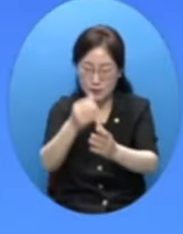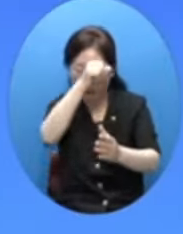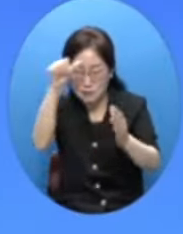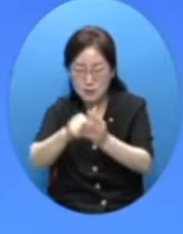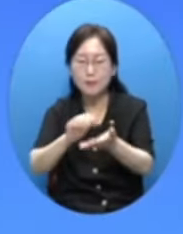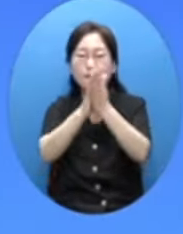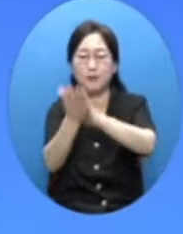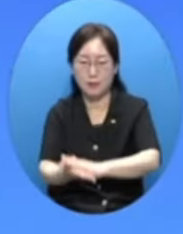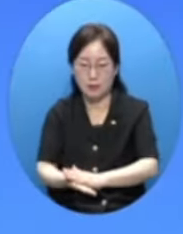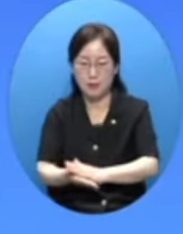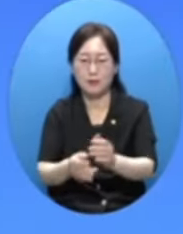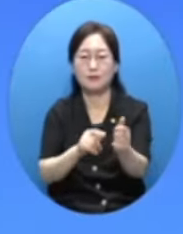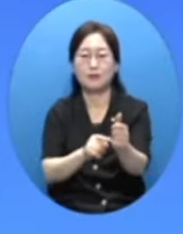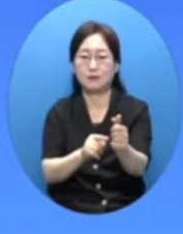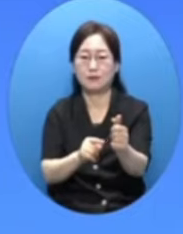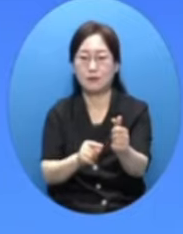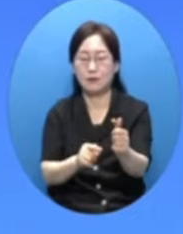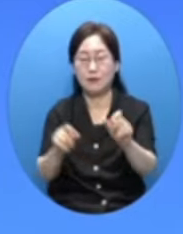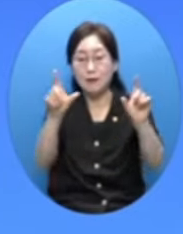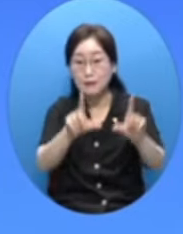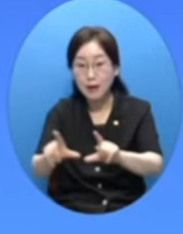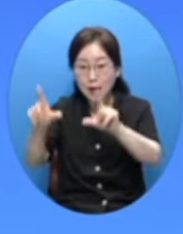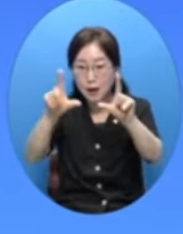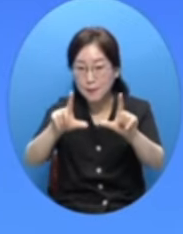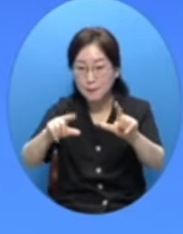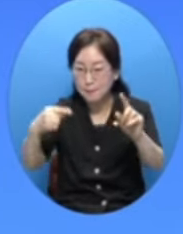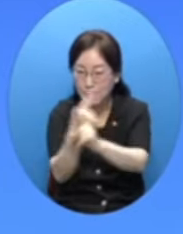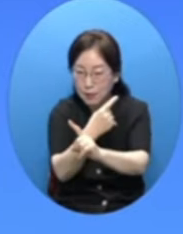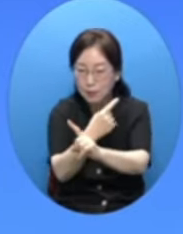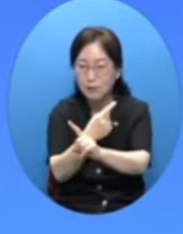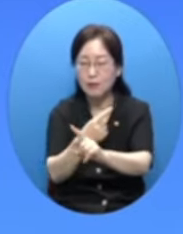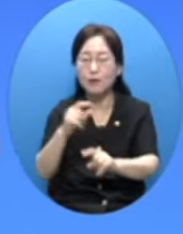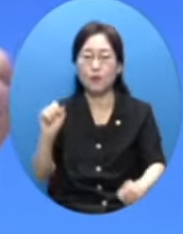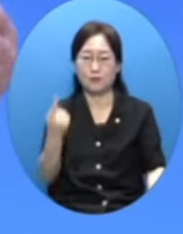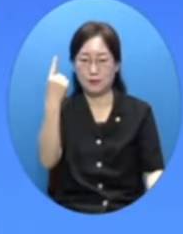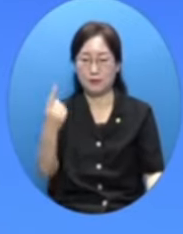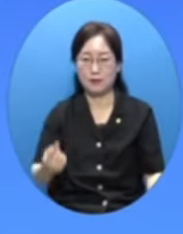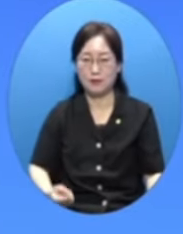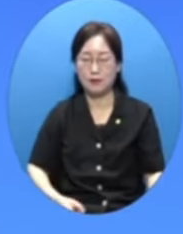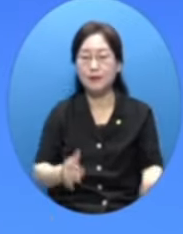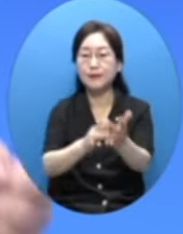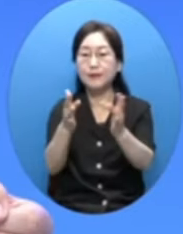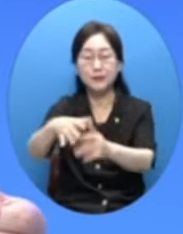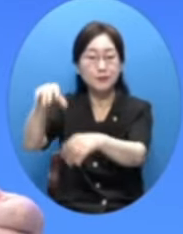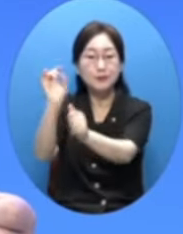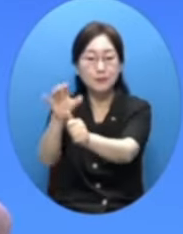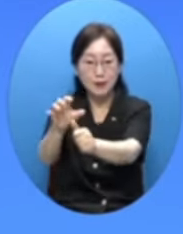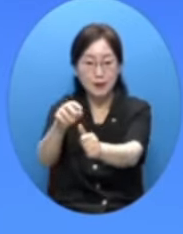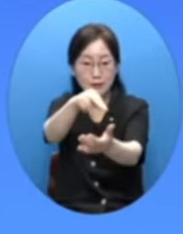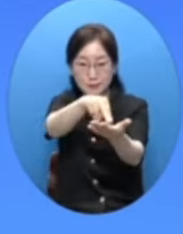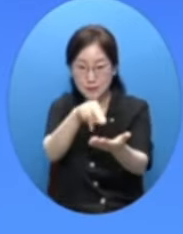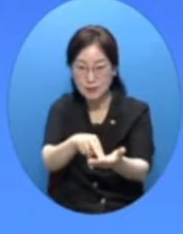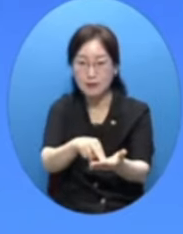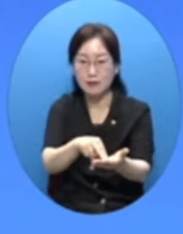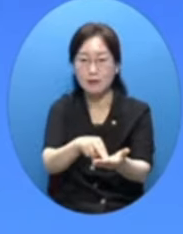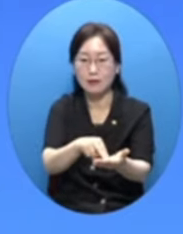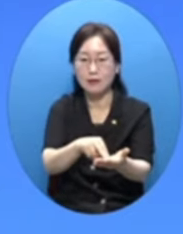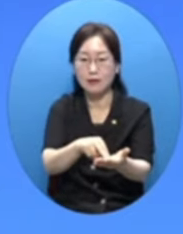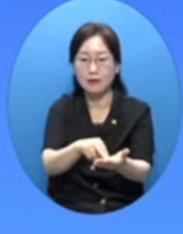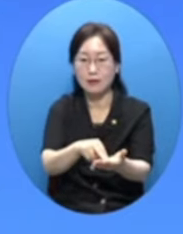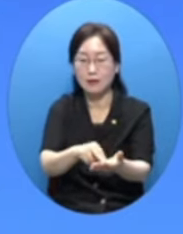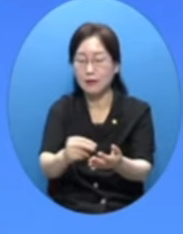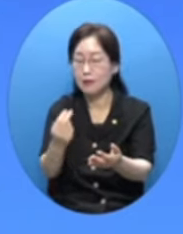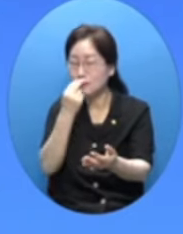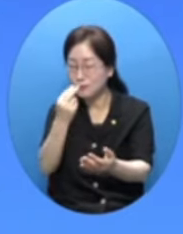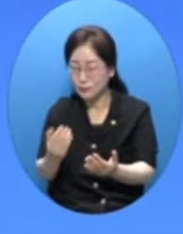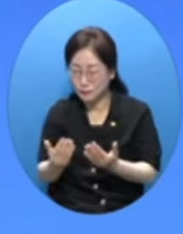삶의 전환점이 바로 그 순간이었습니다. 예수를 핍박하던 핍박자에서 목숨